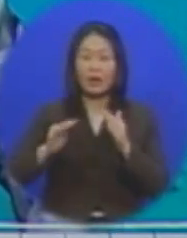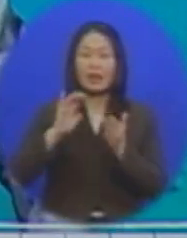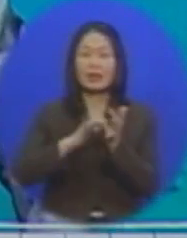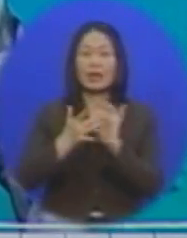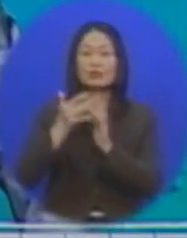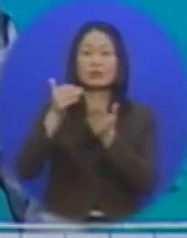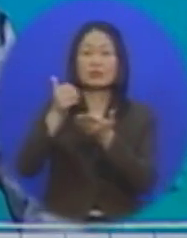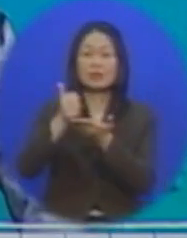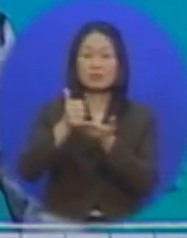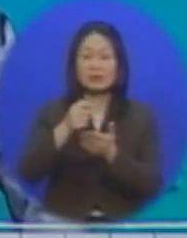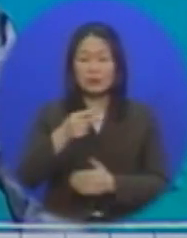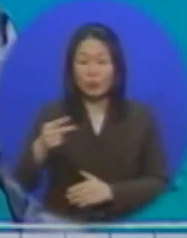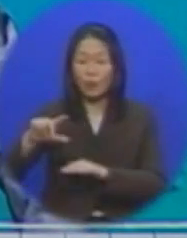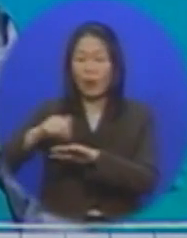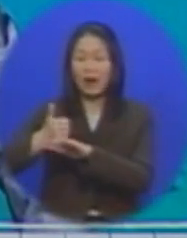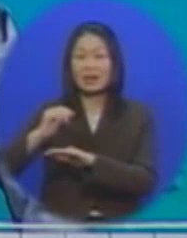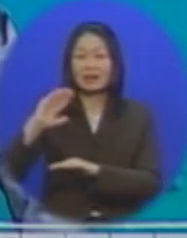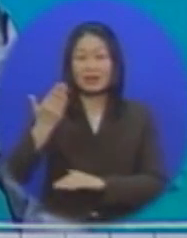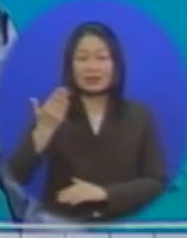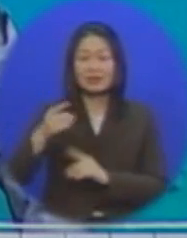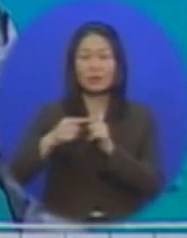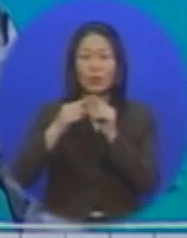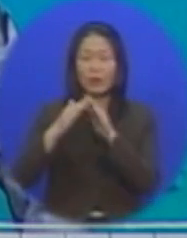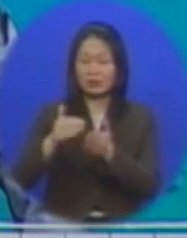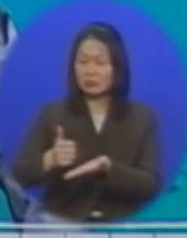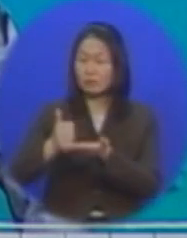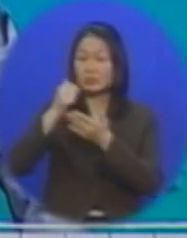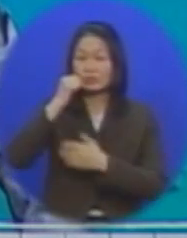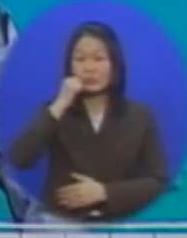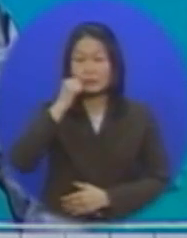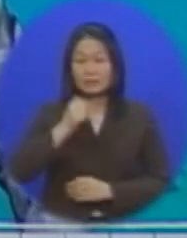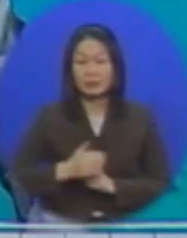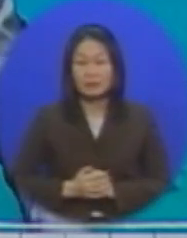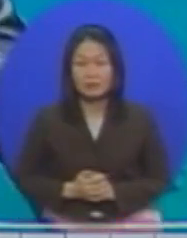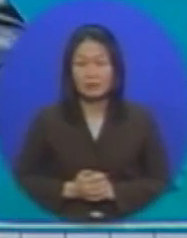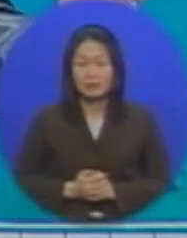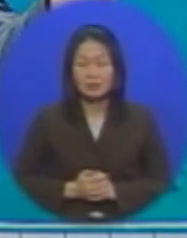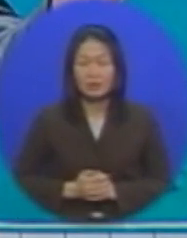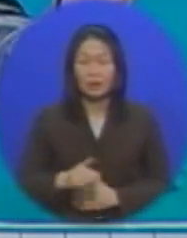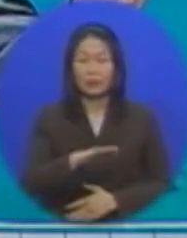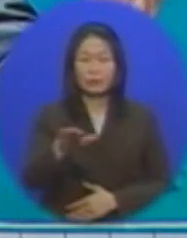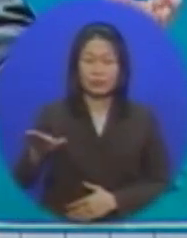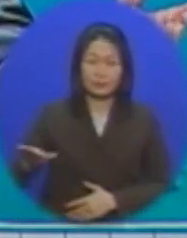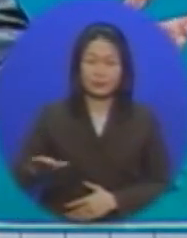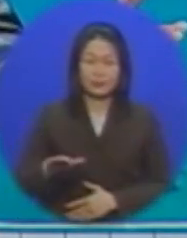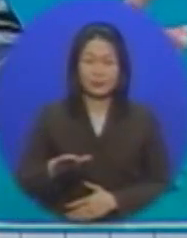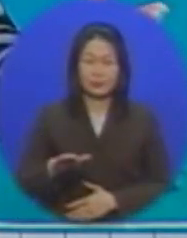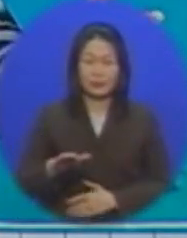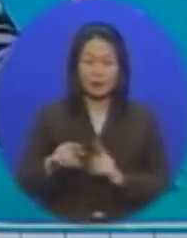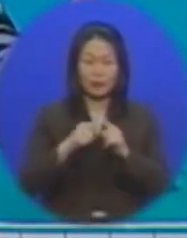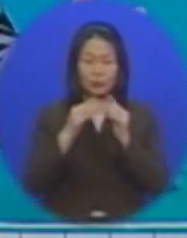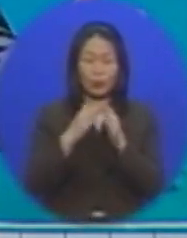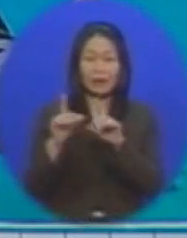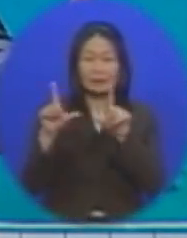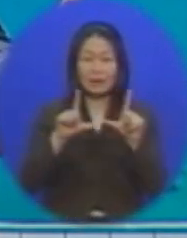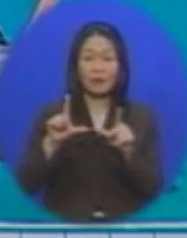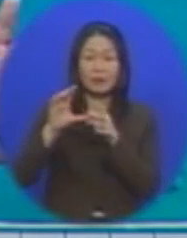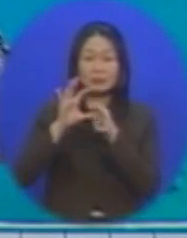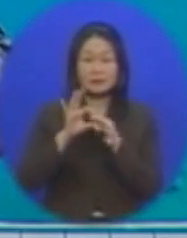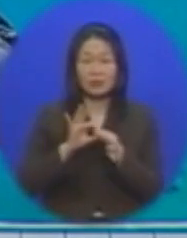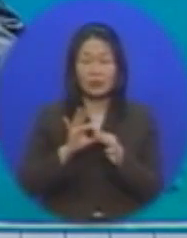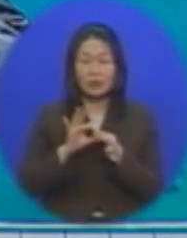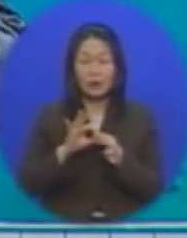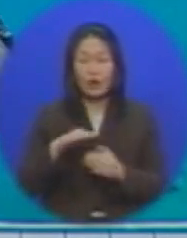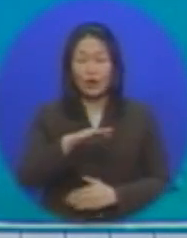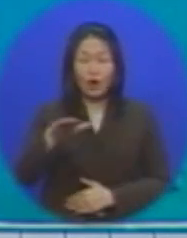예수님이 왕이신 교회를 섬길 수가 없어요 여러분 교회 생활 하면서